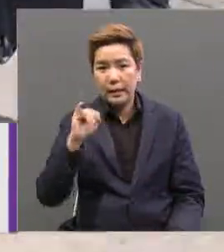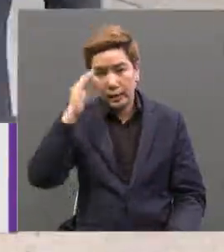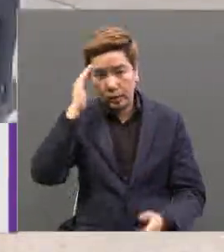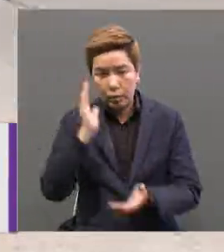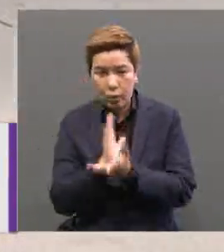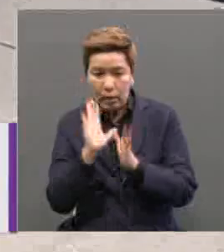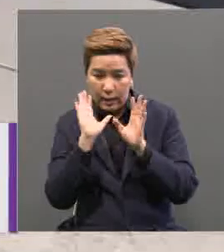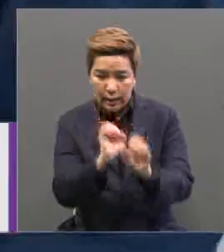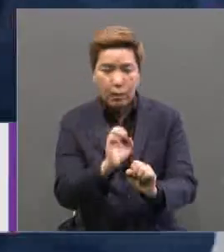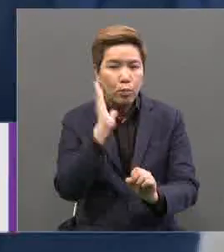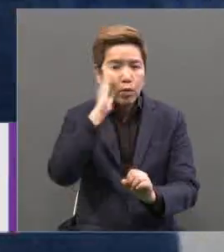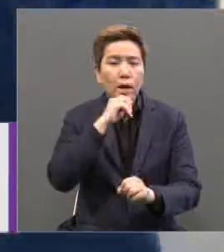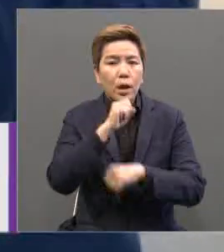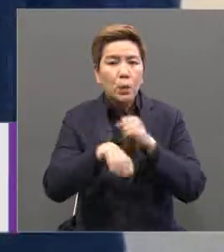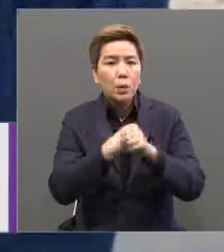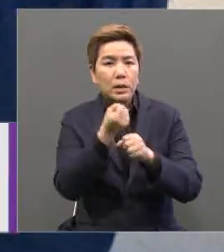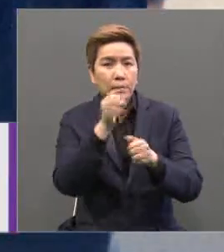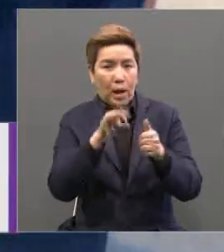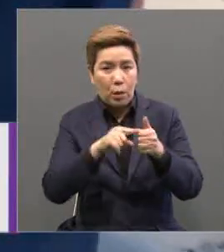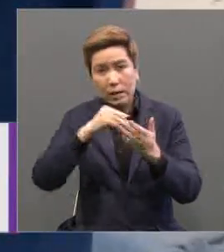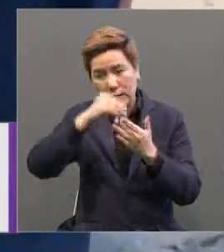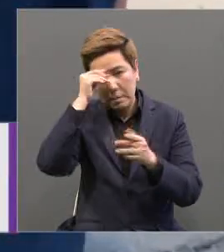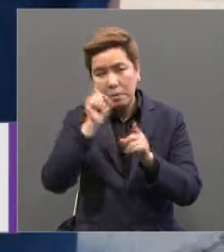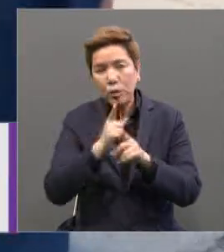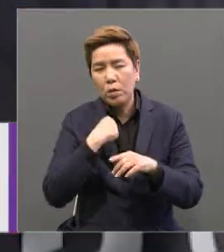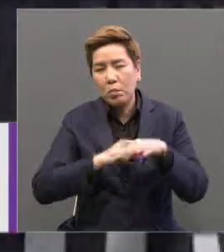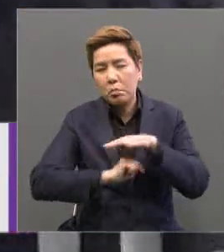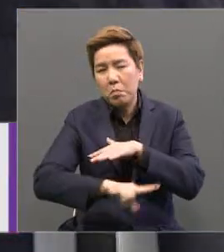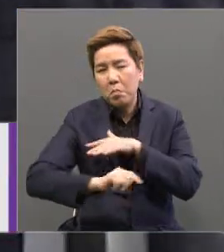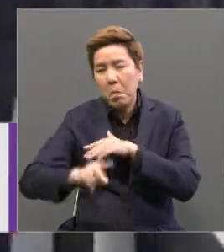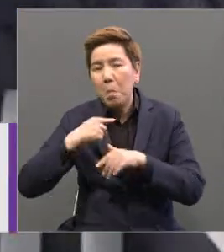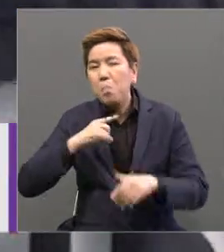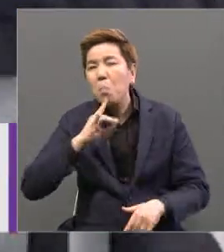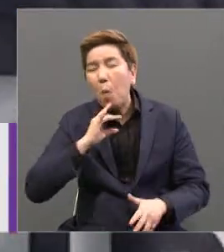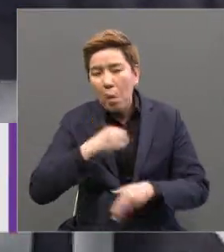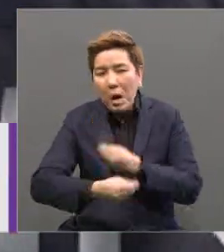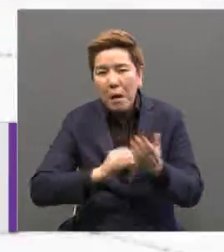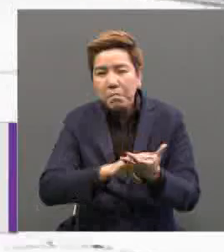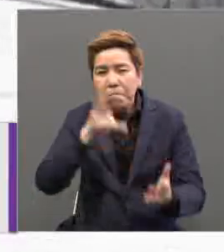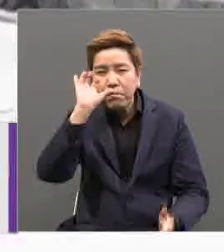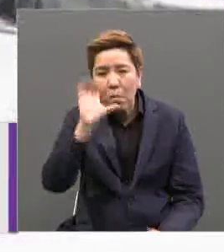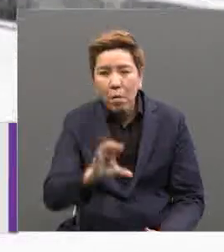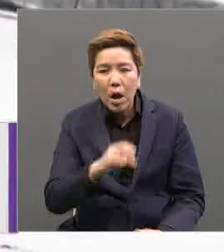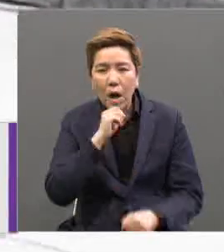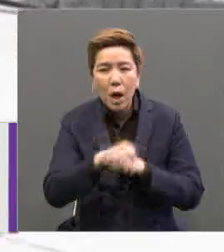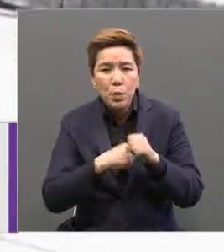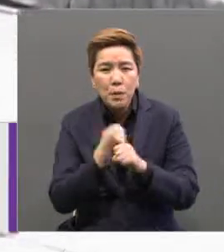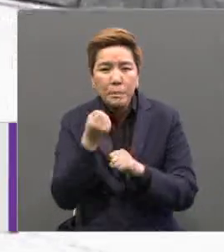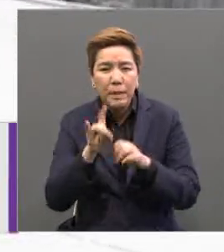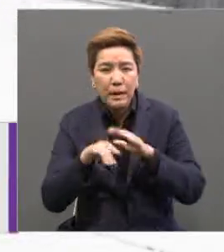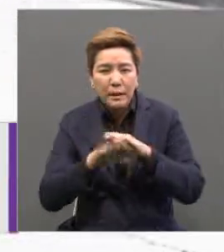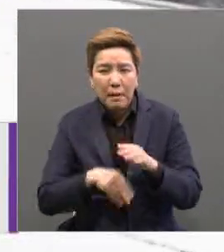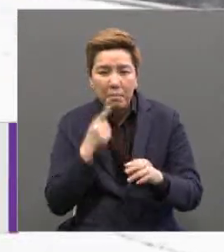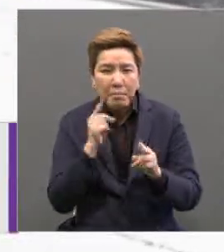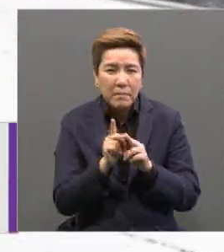กจับนักศึกษาวัย19ปีมีพฤติการโฆษณาขายสื่อลามกอนาจารเด็กอายุต่ำกว่า18ปีบ